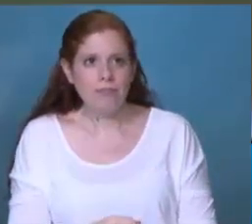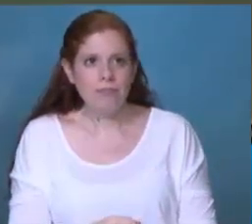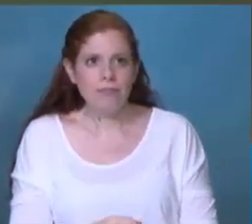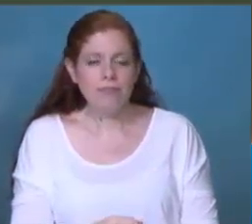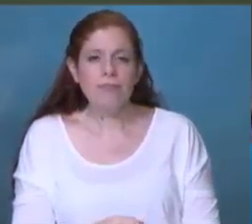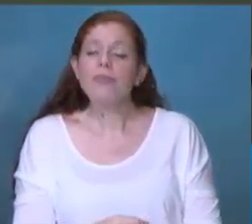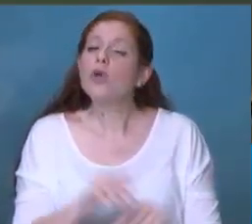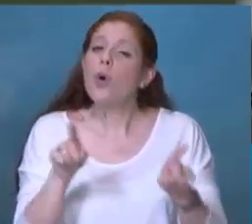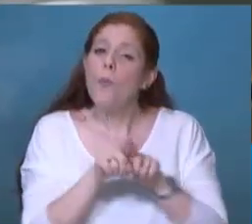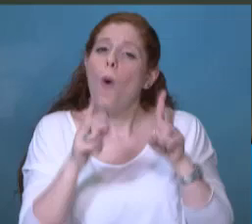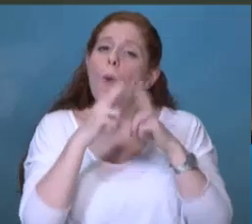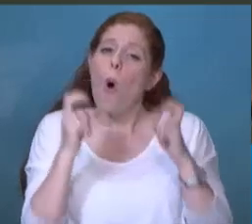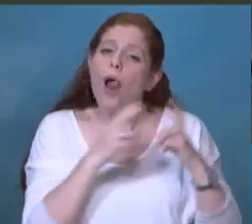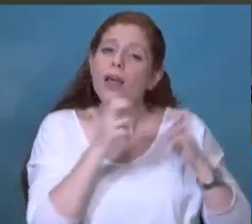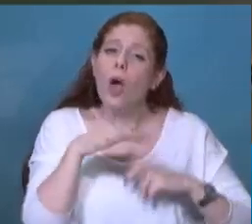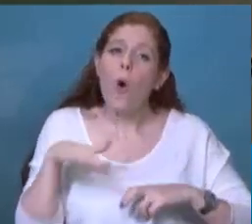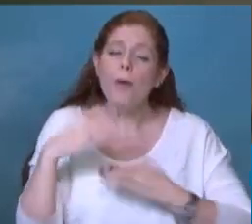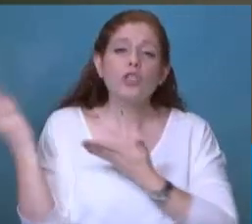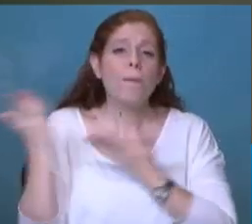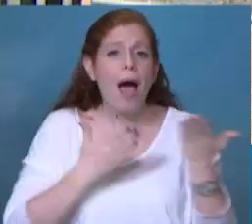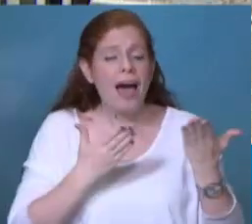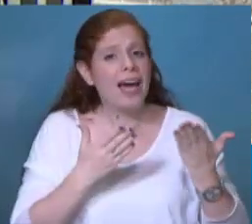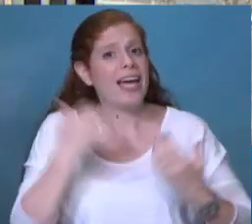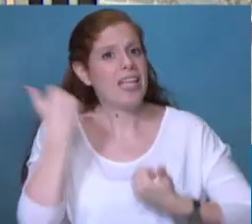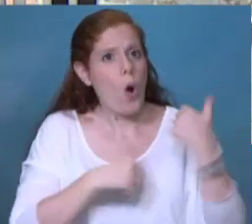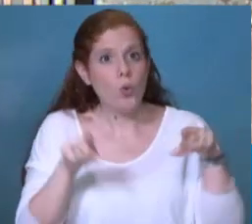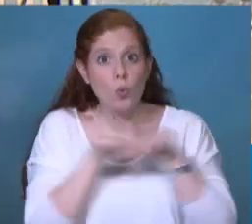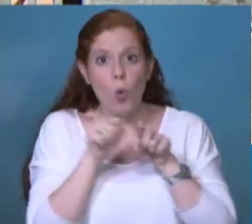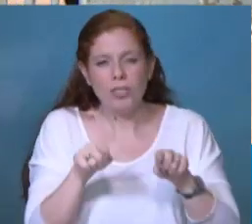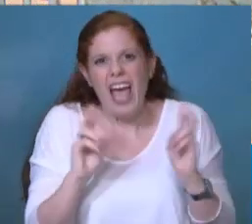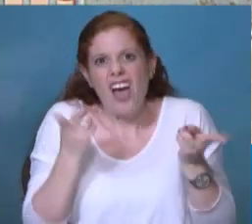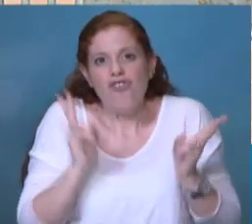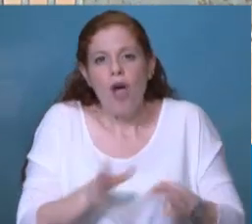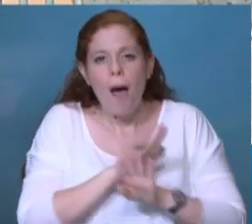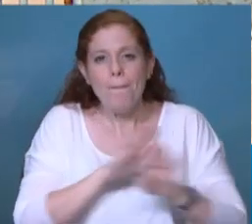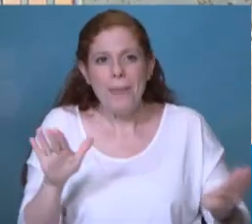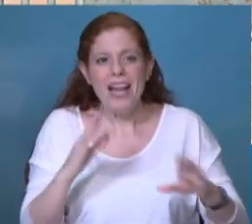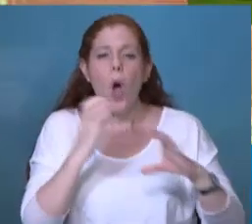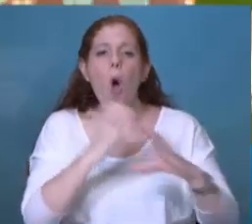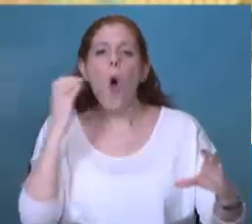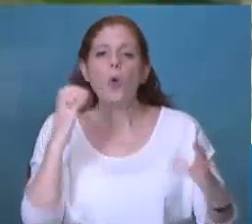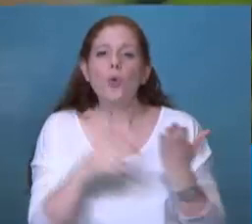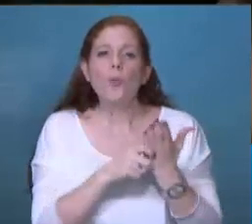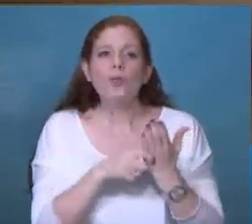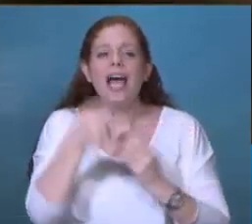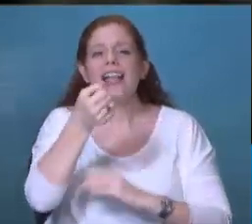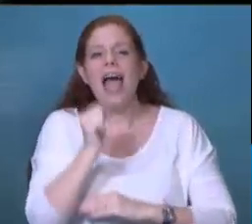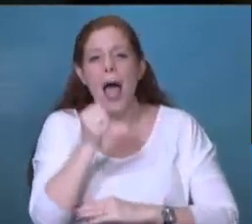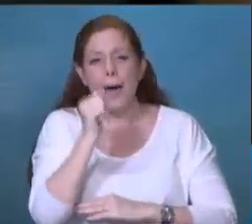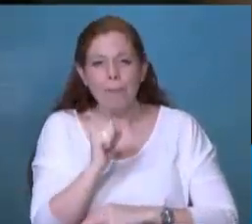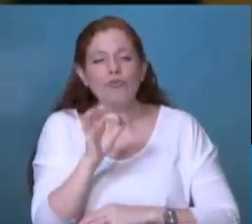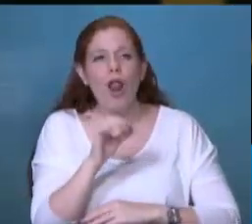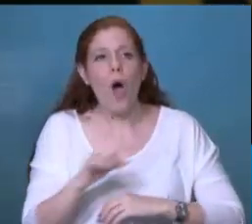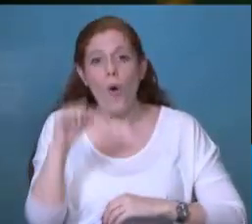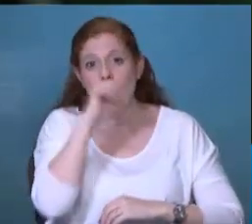כמו בכל עיר אירופאית שמערך התחרות בסדר גודל כזה, איך אפשר בלי אוטובוס התיירים של האירוויזיון שיצא היום